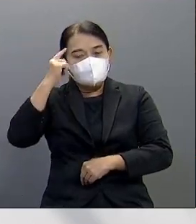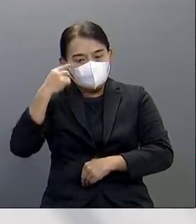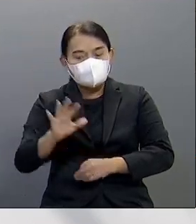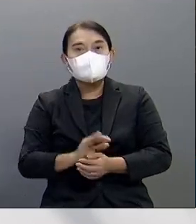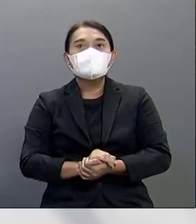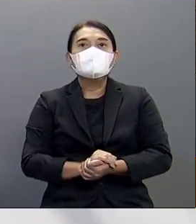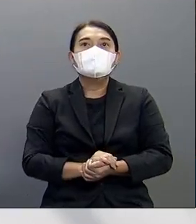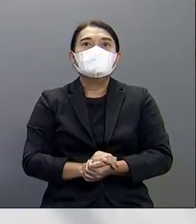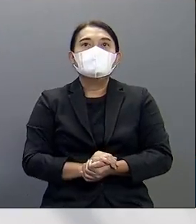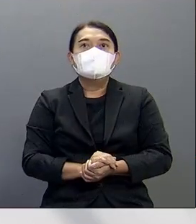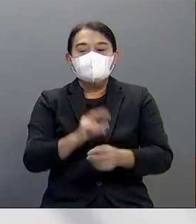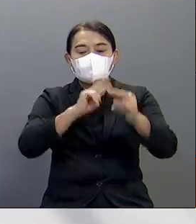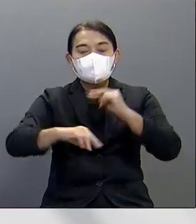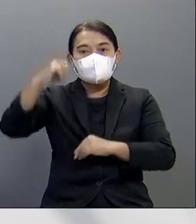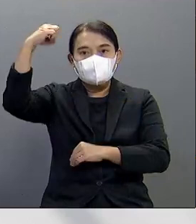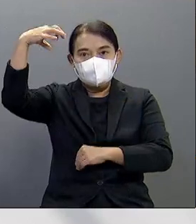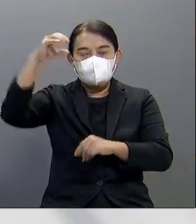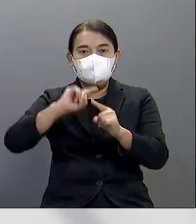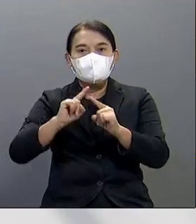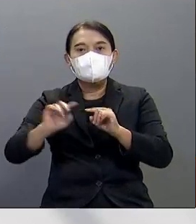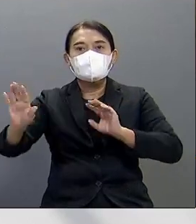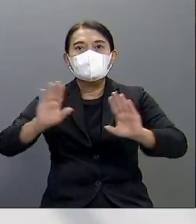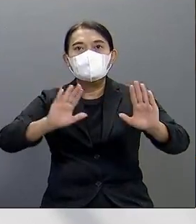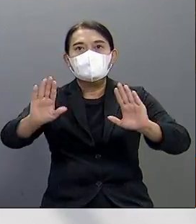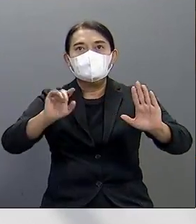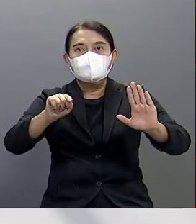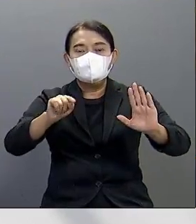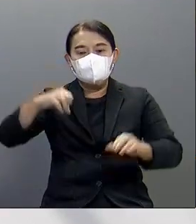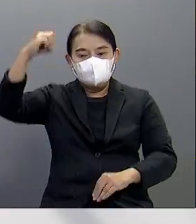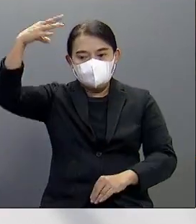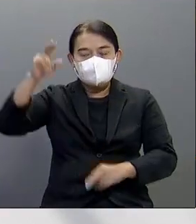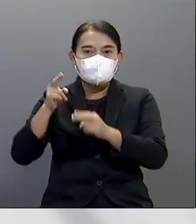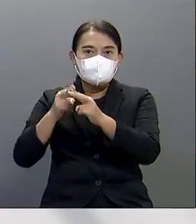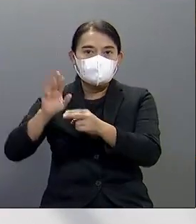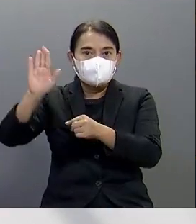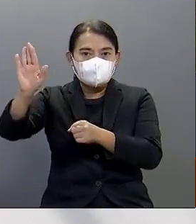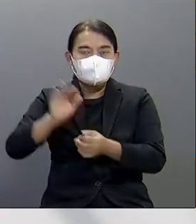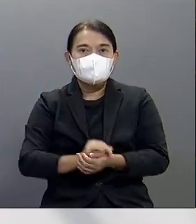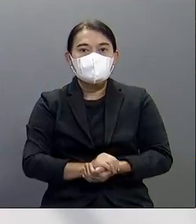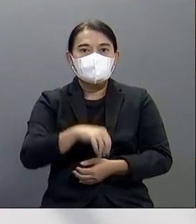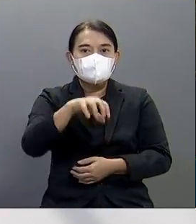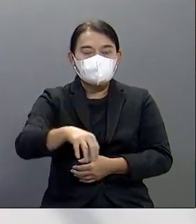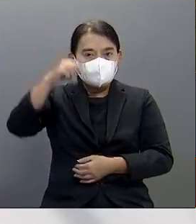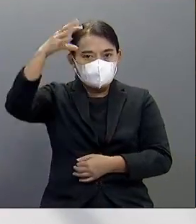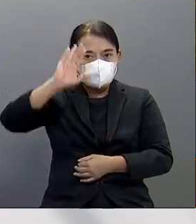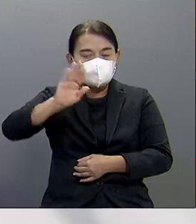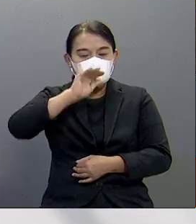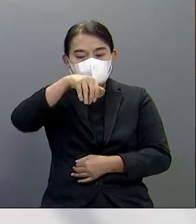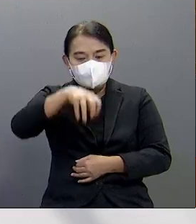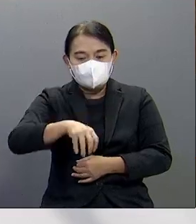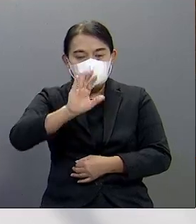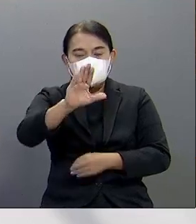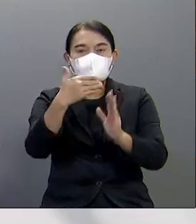ของการไฟฟ้าสำรวจเสาไฟฟ้าทุกต้นทั้งของการไฟฟ้าเองแล้วก็ของไฟฟ้าแสงสว่างของเทศบาลนครอุดรธ